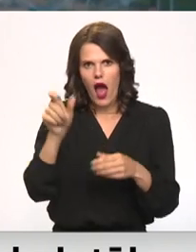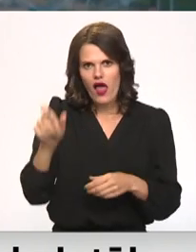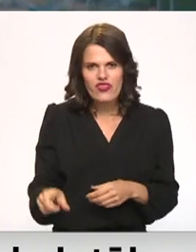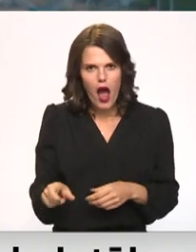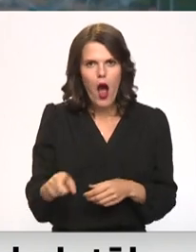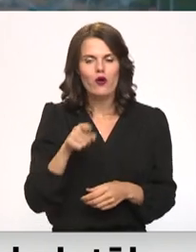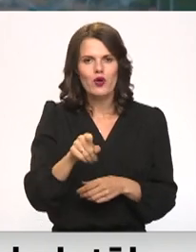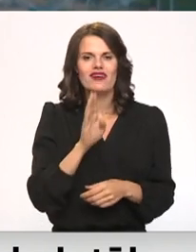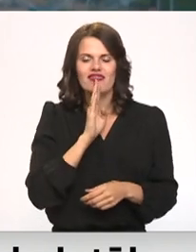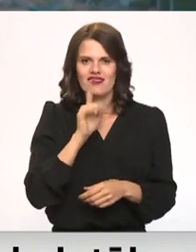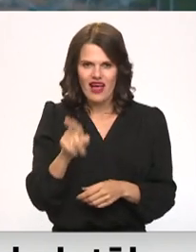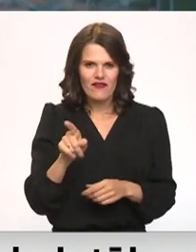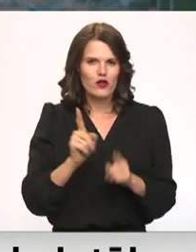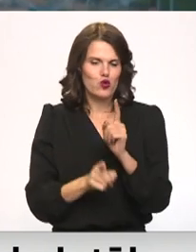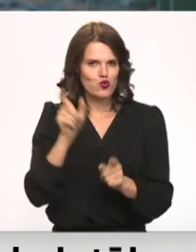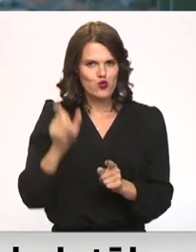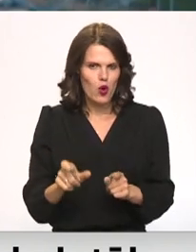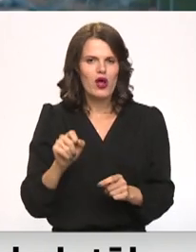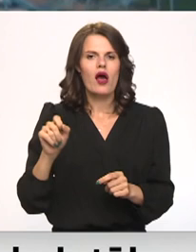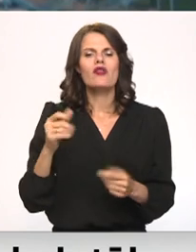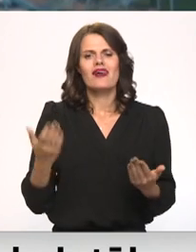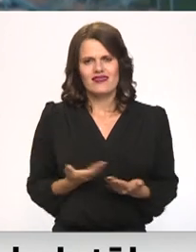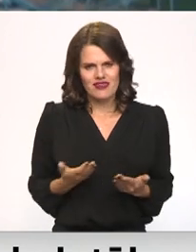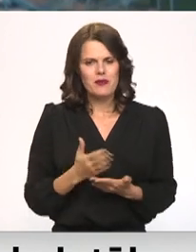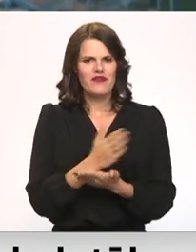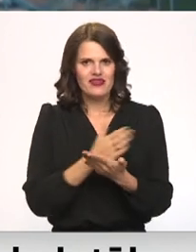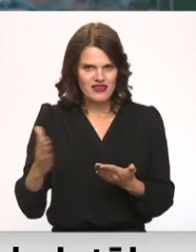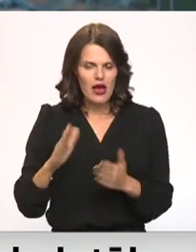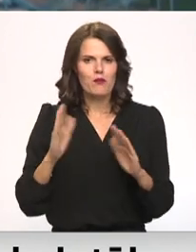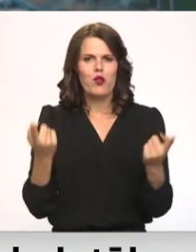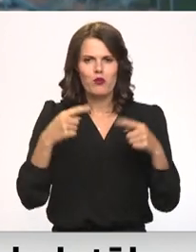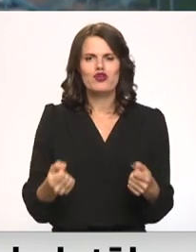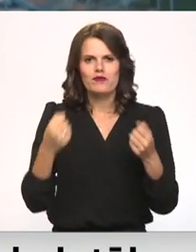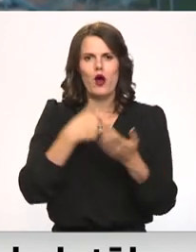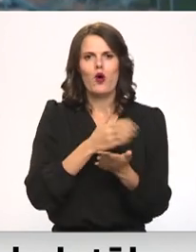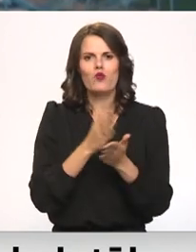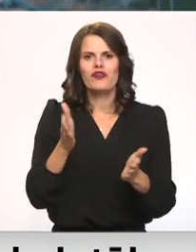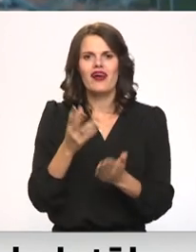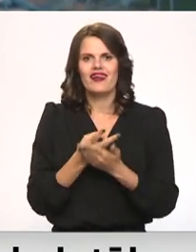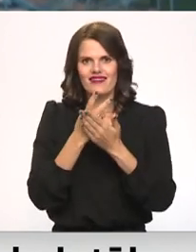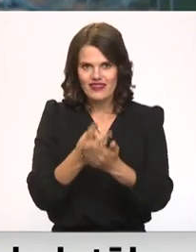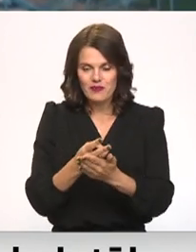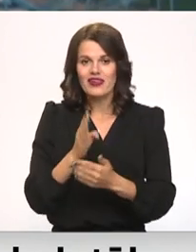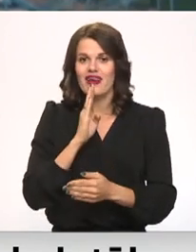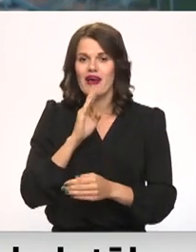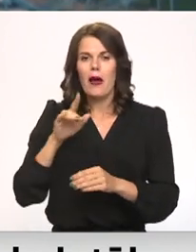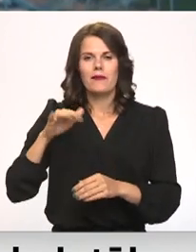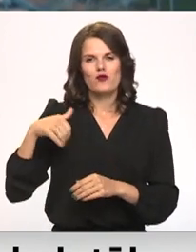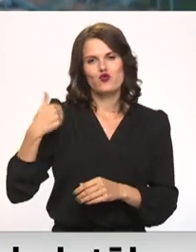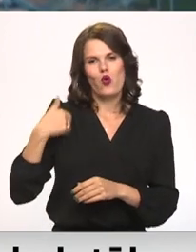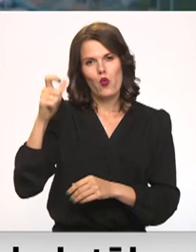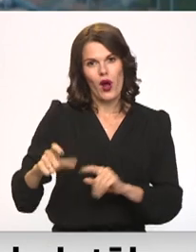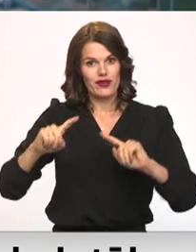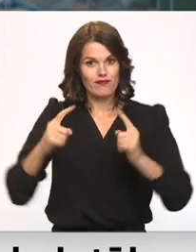pašlaik cietušās dzīvībai briesmas vairs nedraud. Uzbrucēja aizturēta un ierosināta krimināllieta. Latvijas izglītības darbinieku arotbiedrība